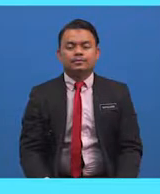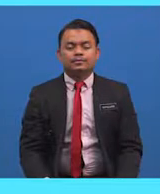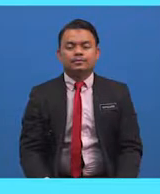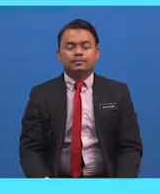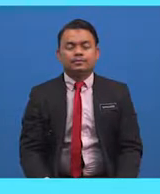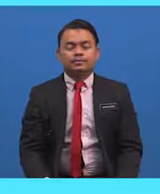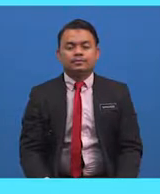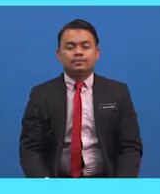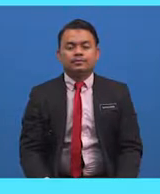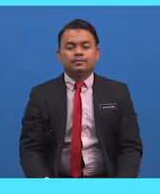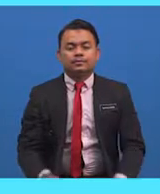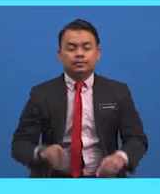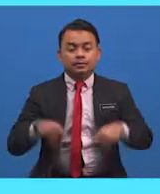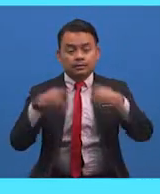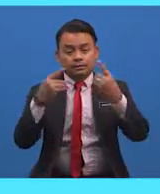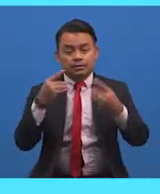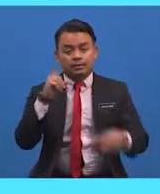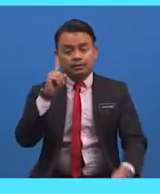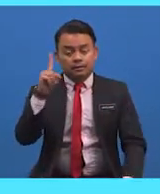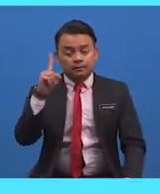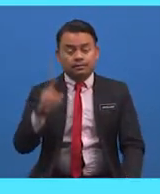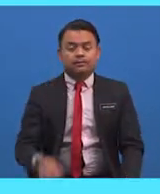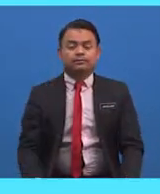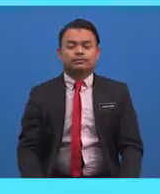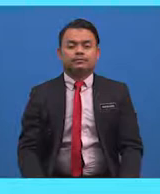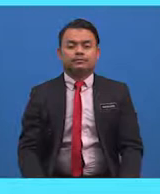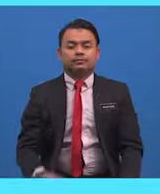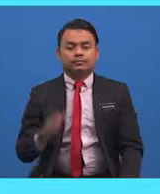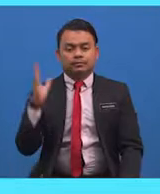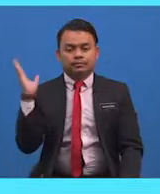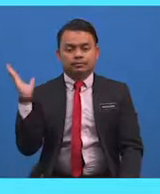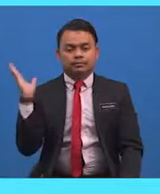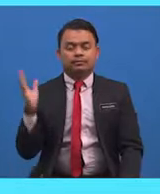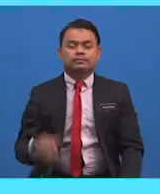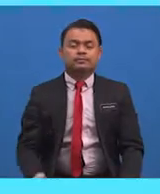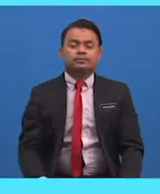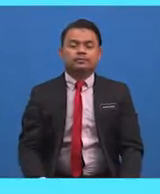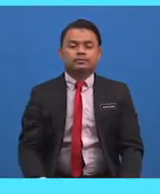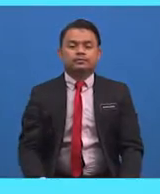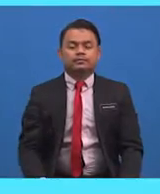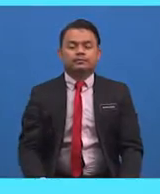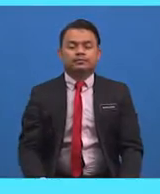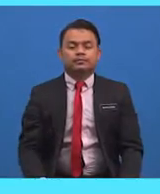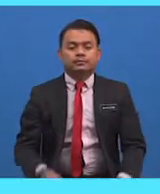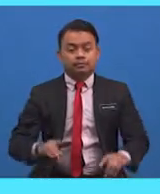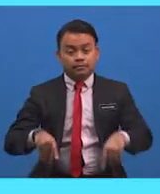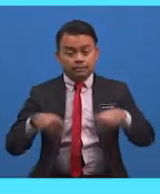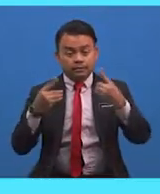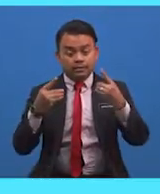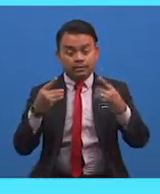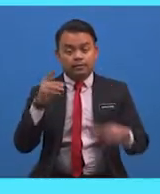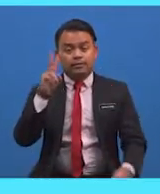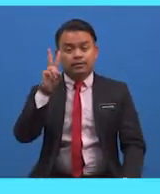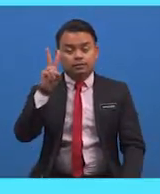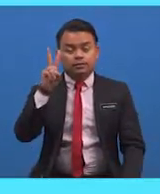Kesan yang kedua ialah kulit akan menjadi gelap dan terbakar. Penendahan kulit yang begitu lama terhadap